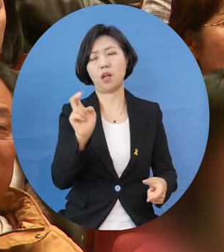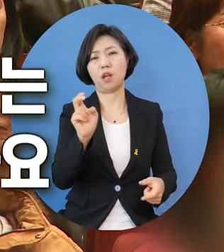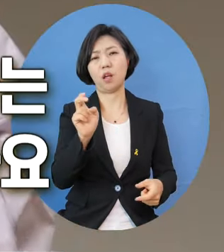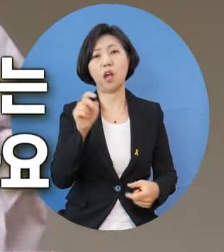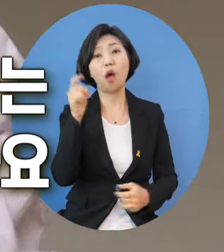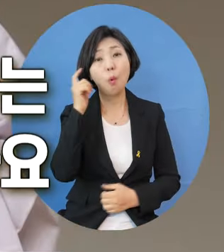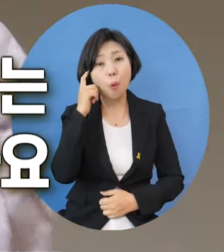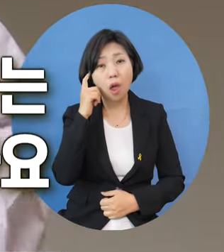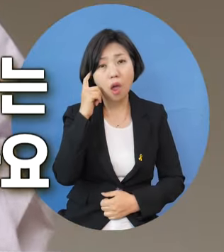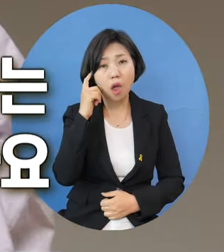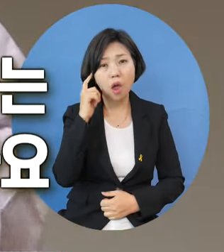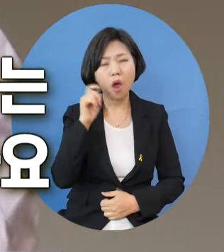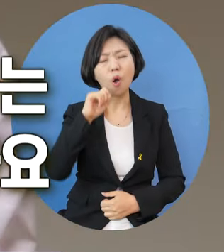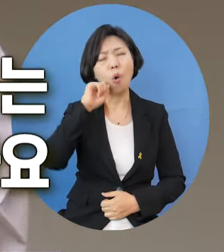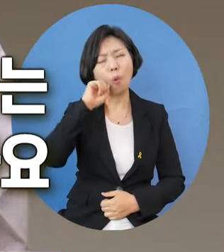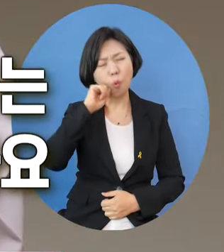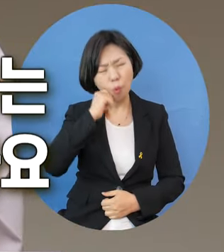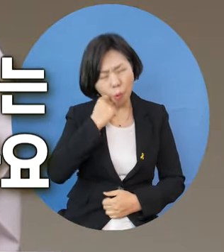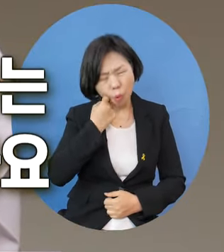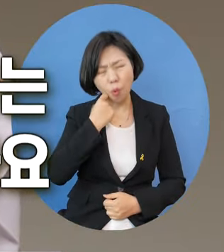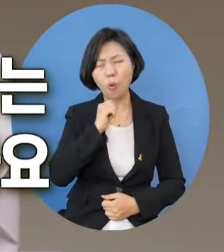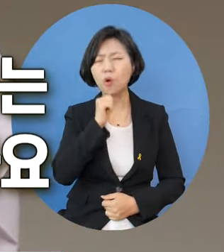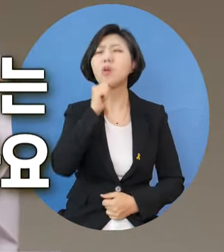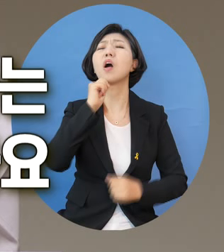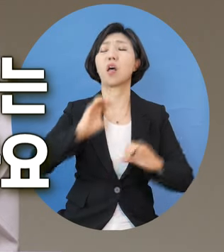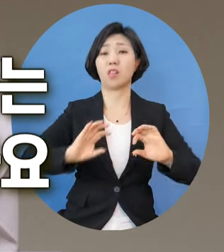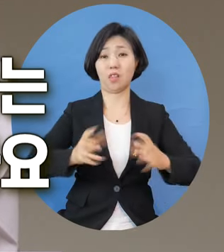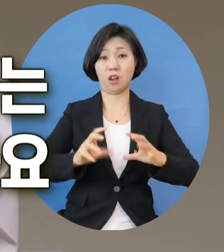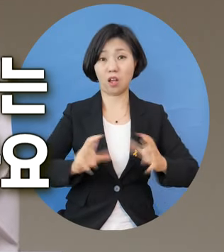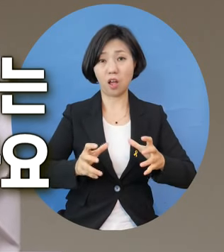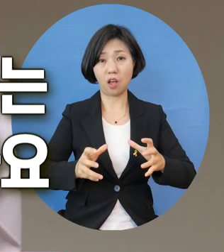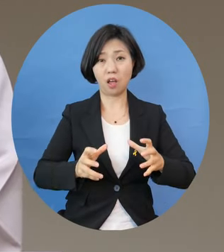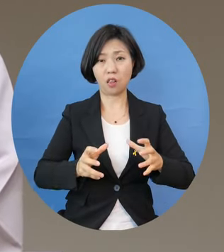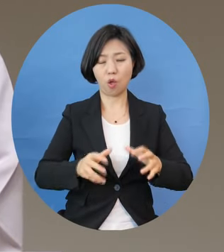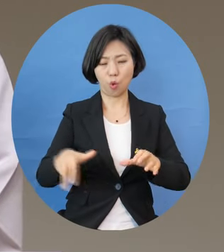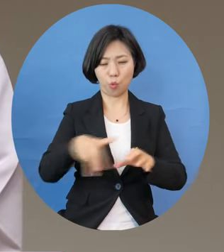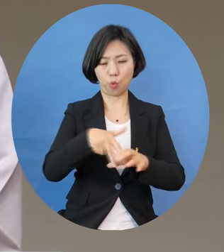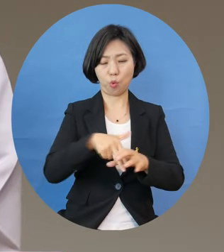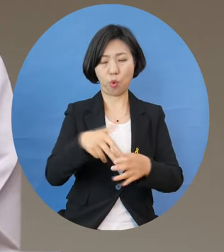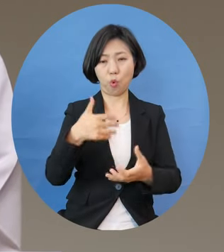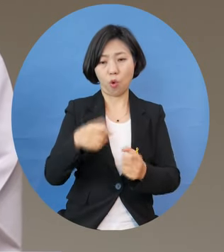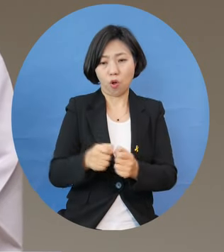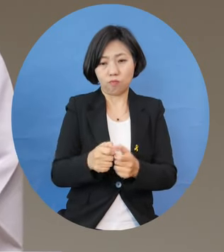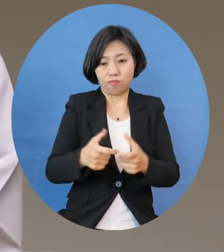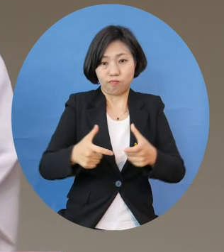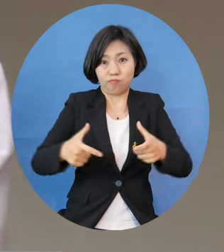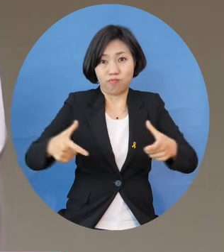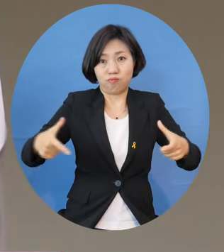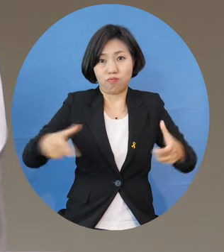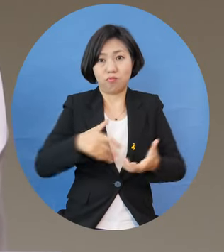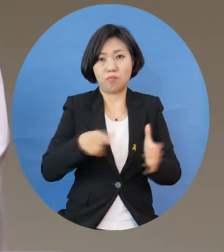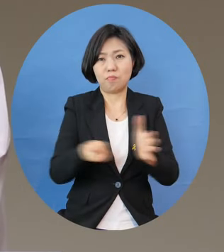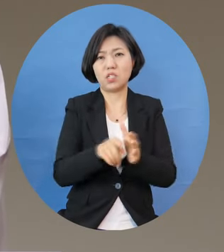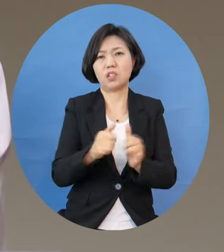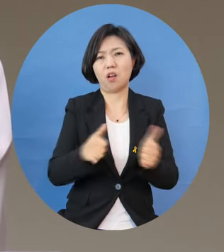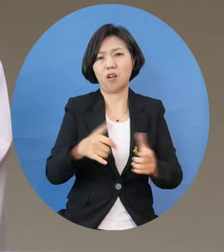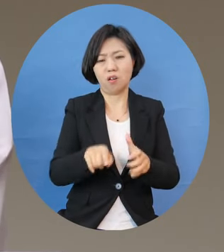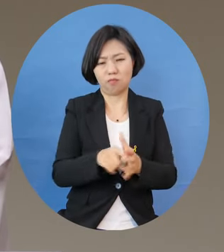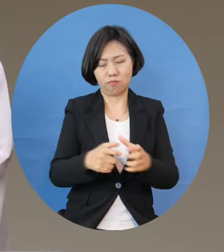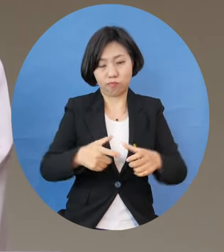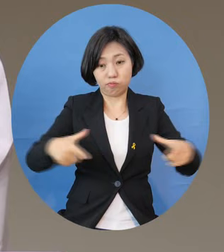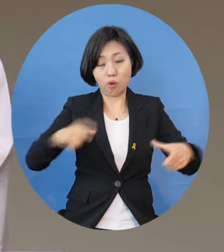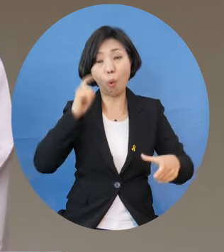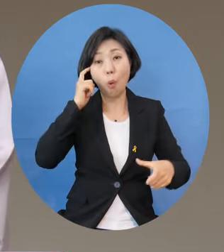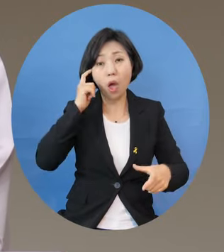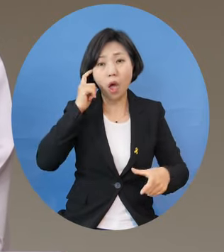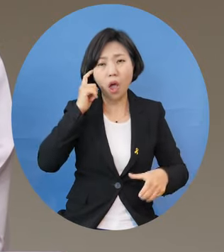이렇게 어려운 나라에서 막 잘 살려고 하는 나라에서는 종교가 늘어나요. 그 이유는 어쨌든 잘 살고